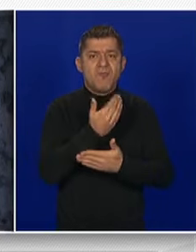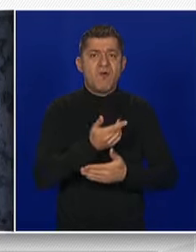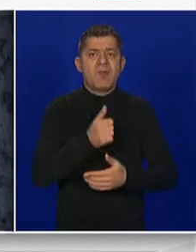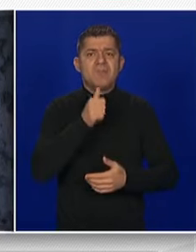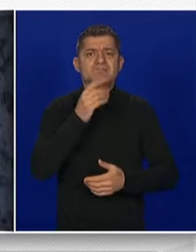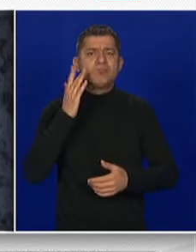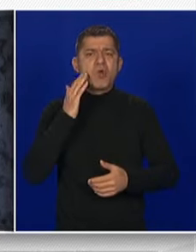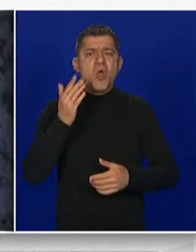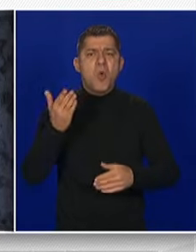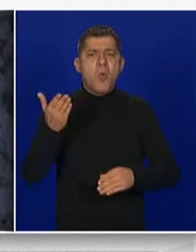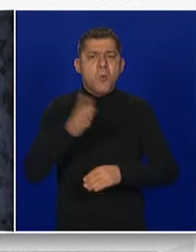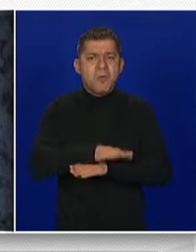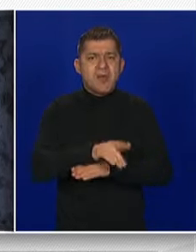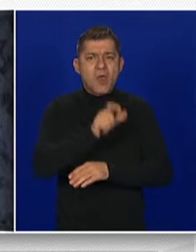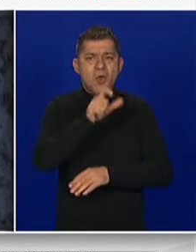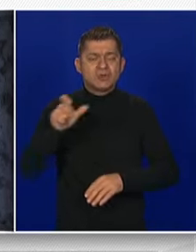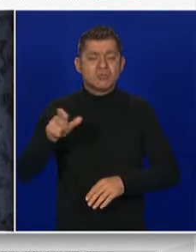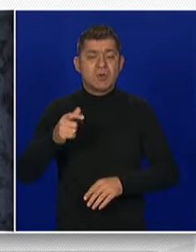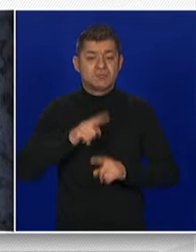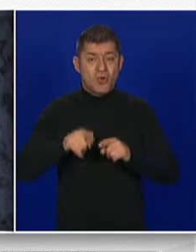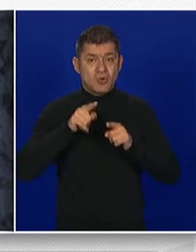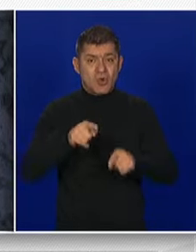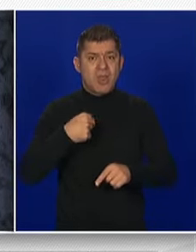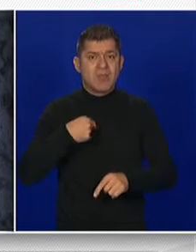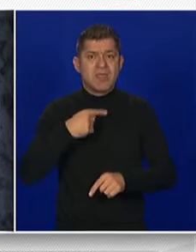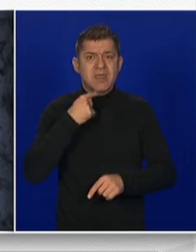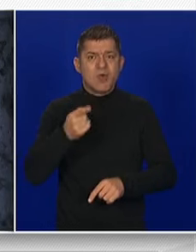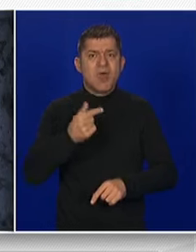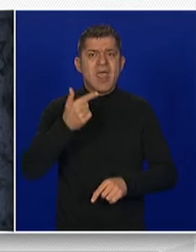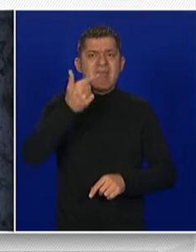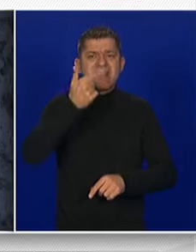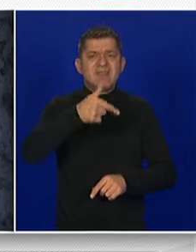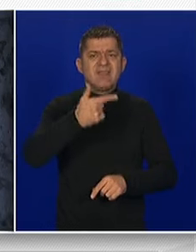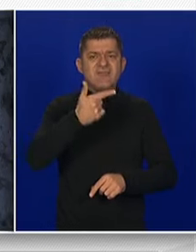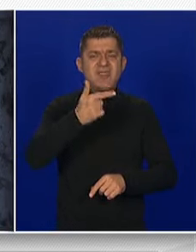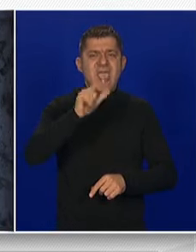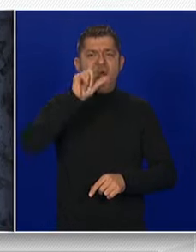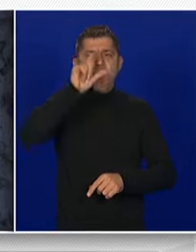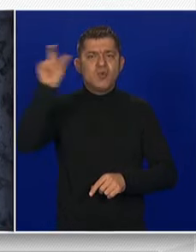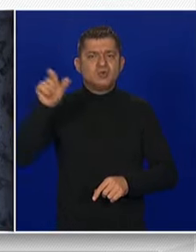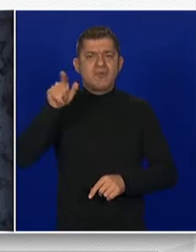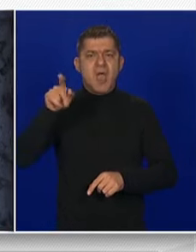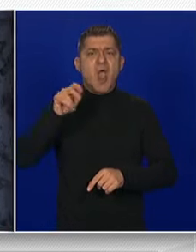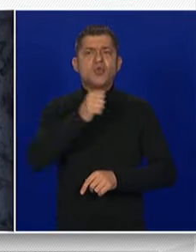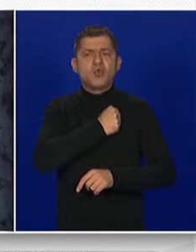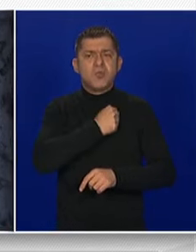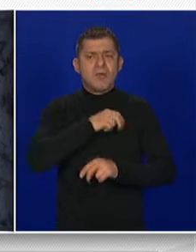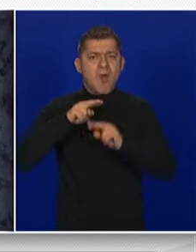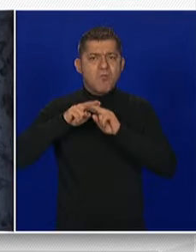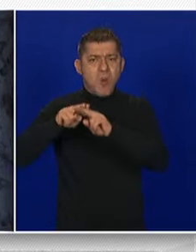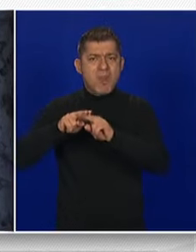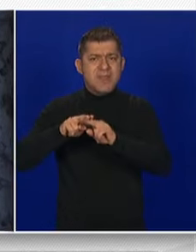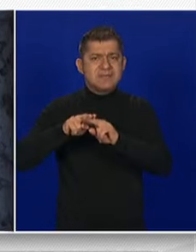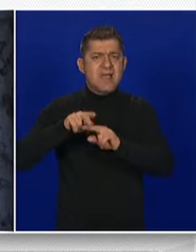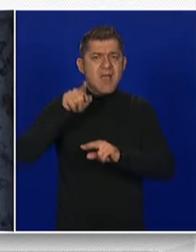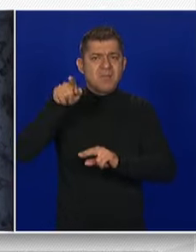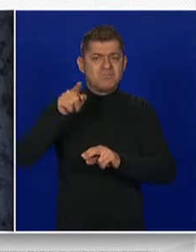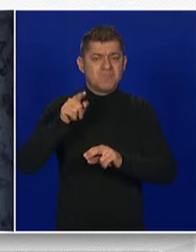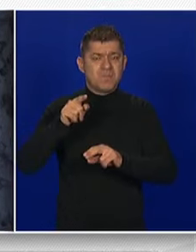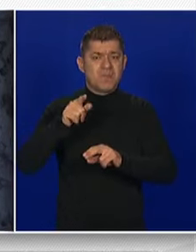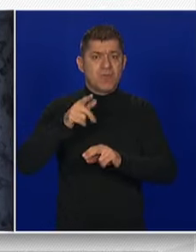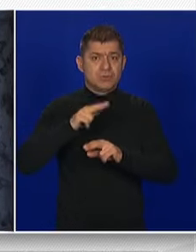umrlih. U tom smislu naglasio bih aktivnosti u dvije ustanove u Kliničkoj bolnici Dubrava, gdje je zbog